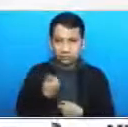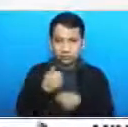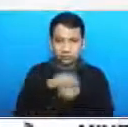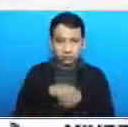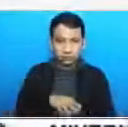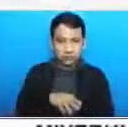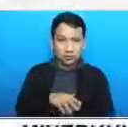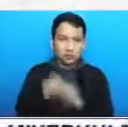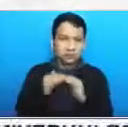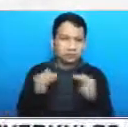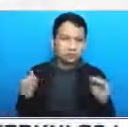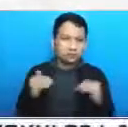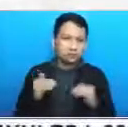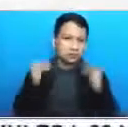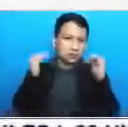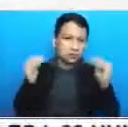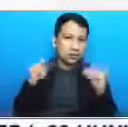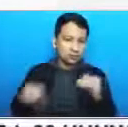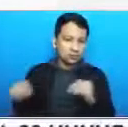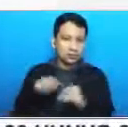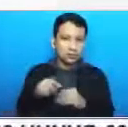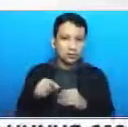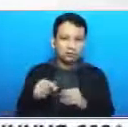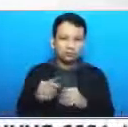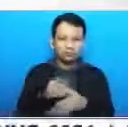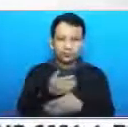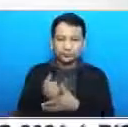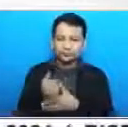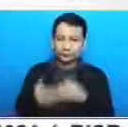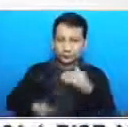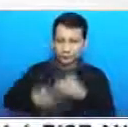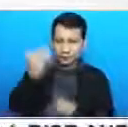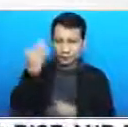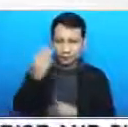para sa mga may mental health concern, maaaring kontakin ang